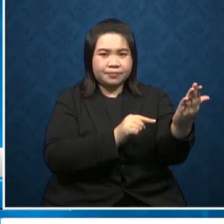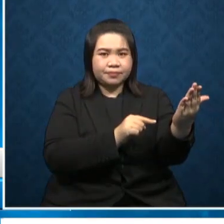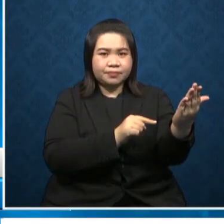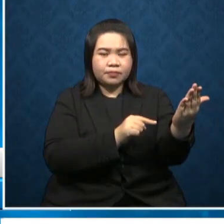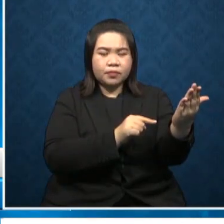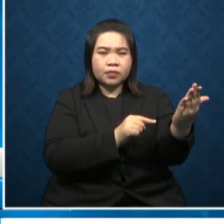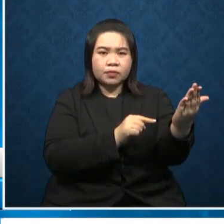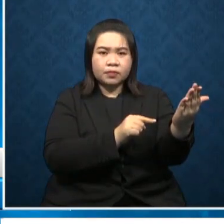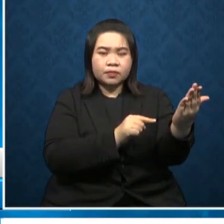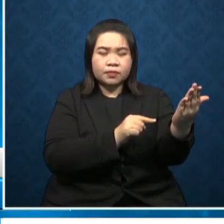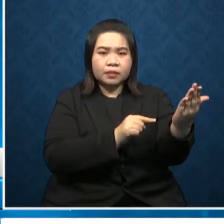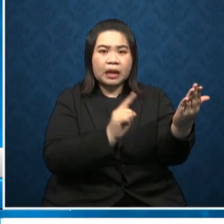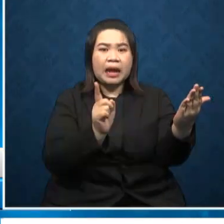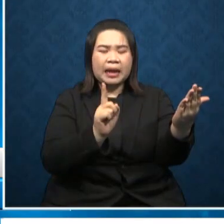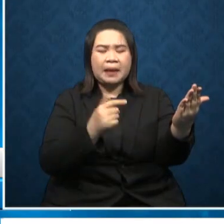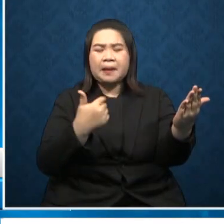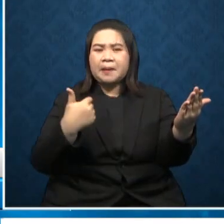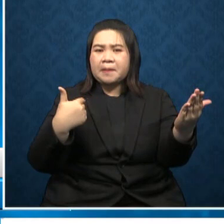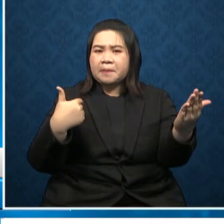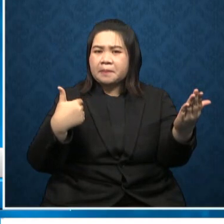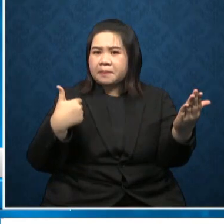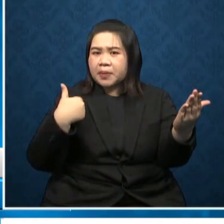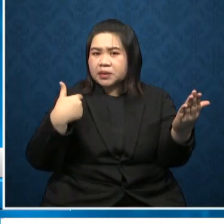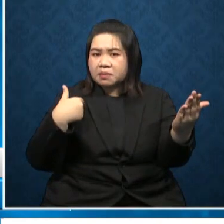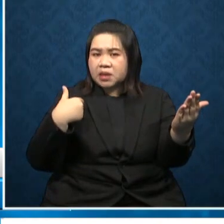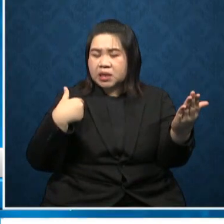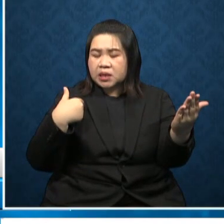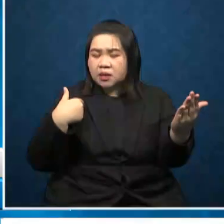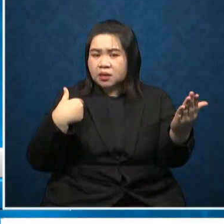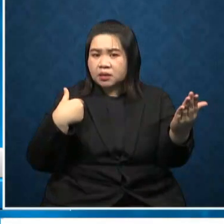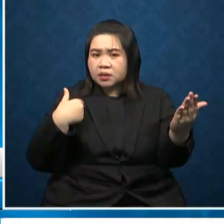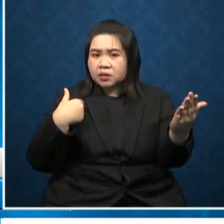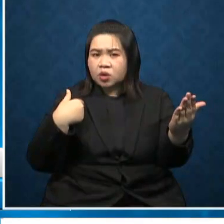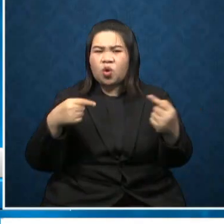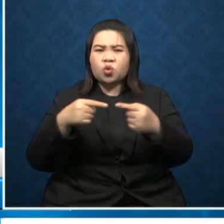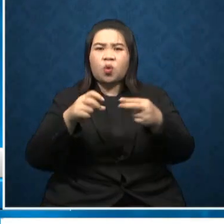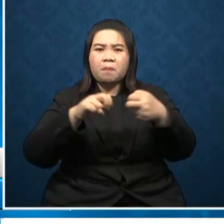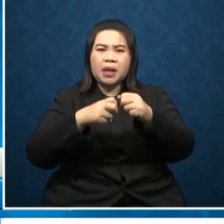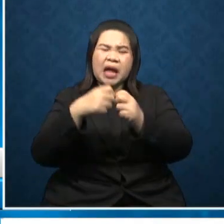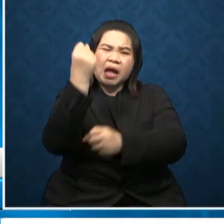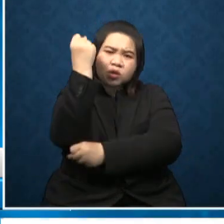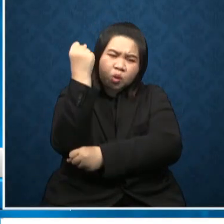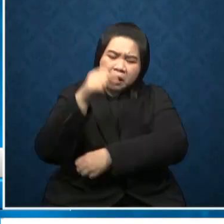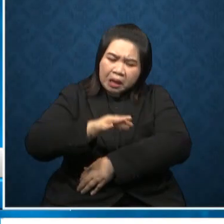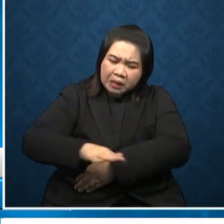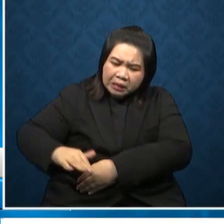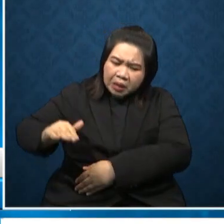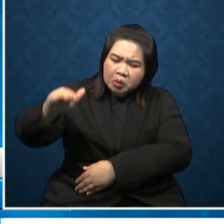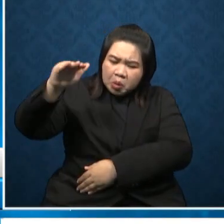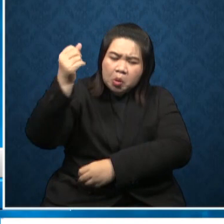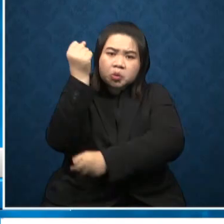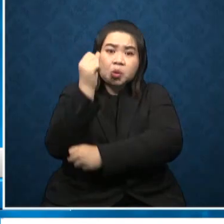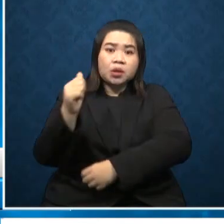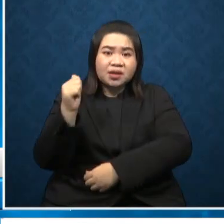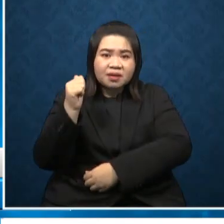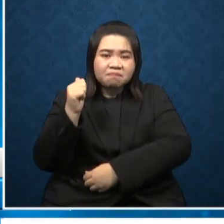ที่จะตัดวงจรที่สภาพัฒน์เรียกว่าความยากจนข้ามรุ่นนะครับแต่